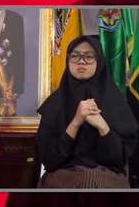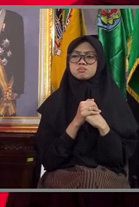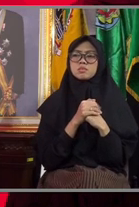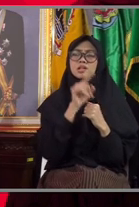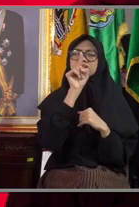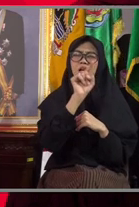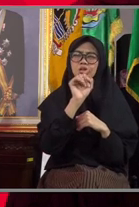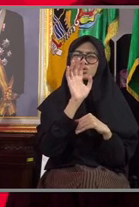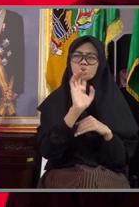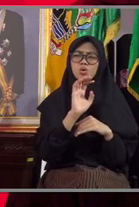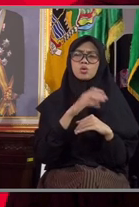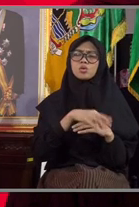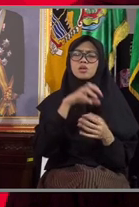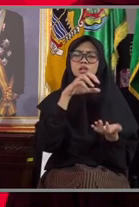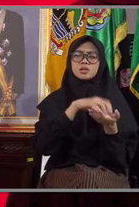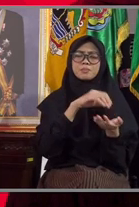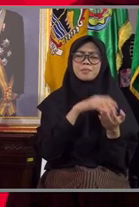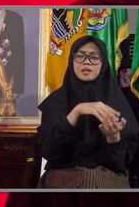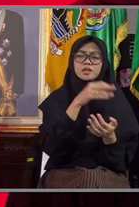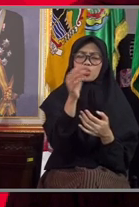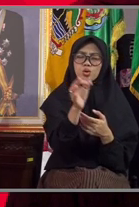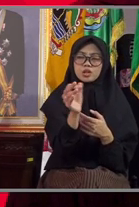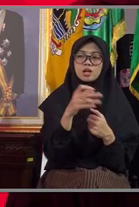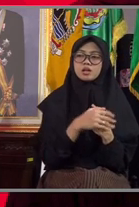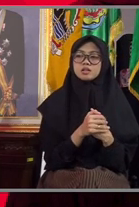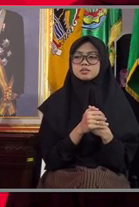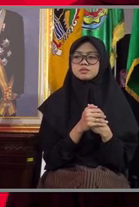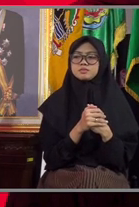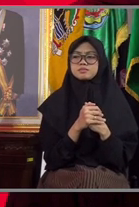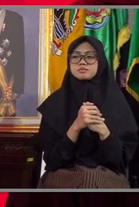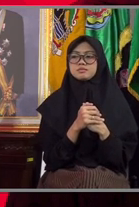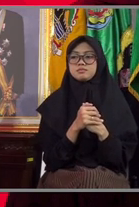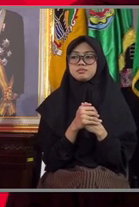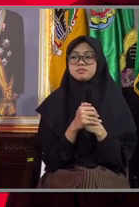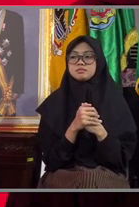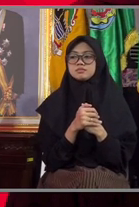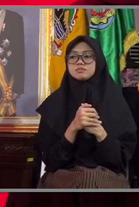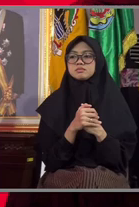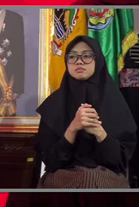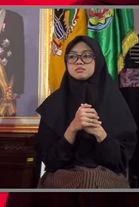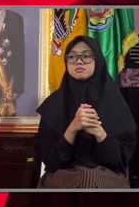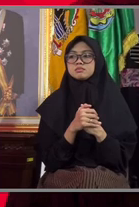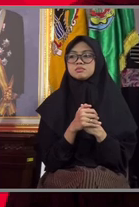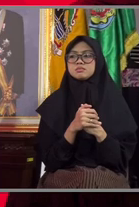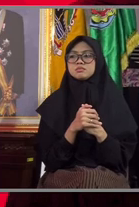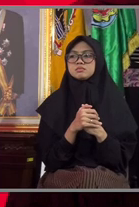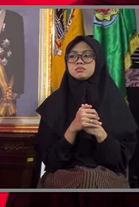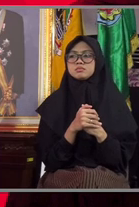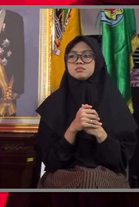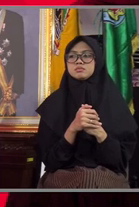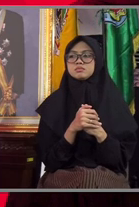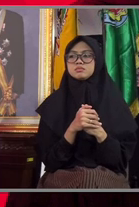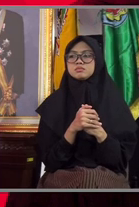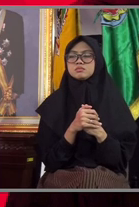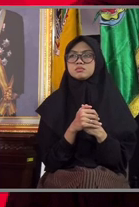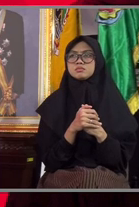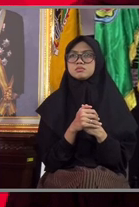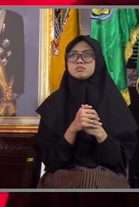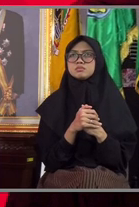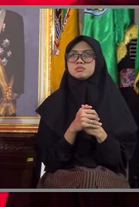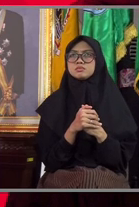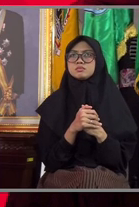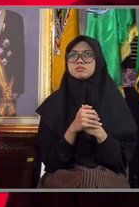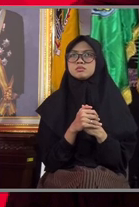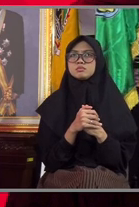Satu saja di tingkat kota. Salatiga kan tadi cuma 4 kecamatan, nggih, Pak Wali. Jenengan kip wali kota ini digolek gampang banget. Alamatnya